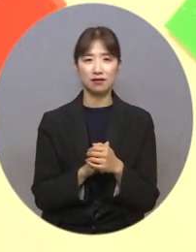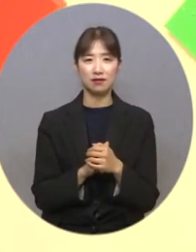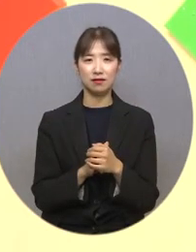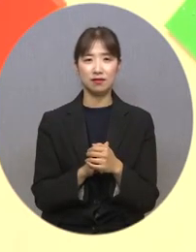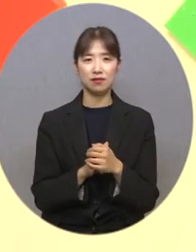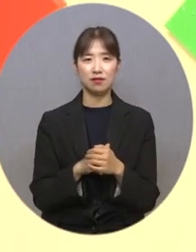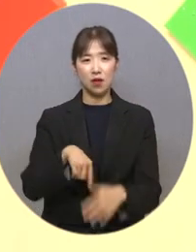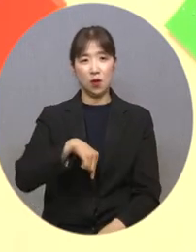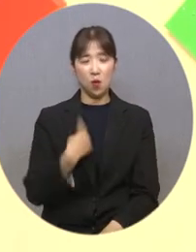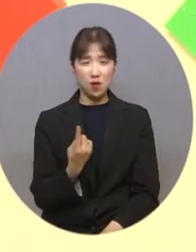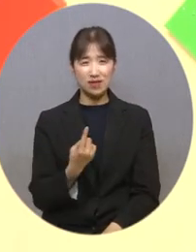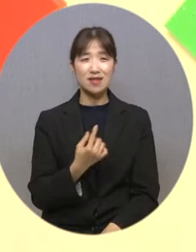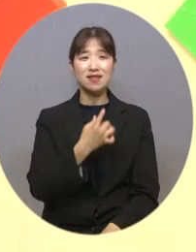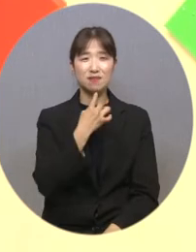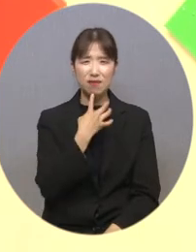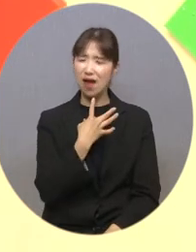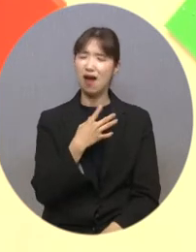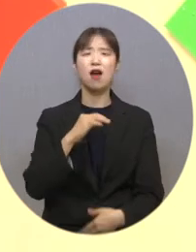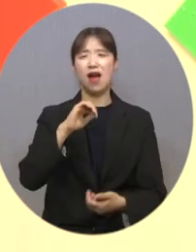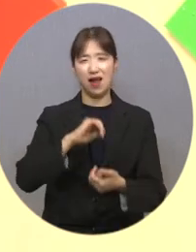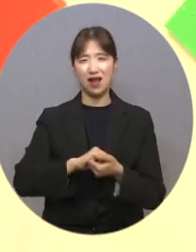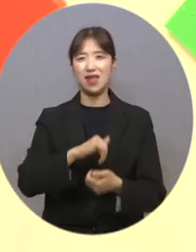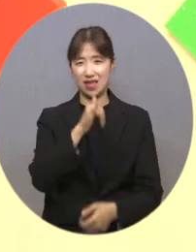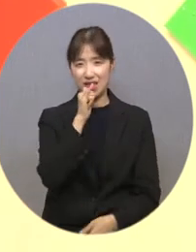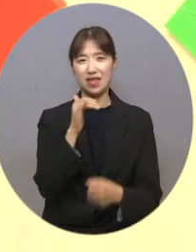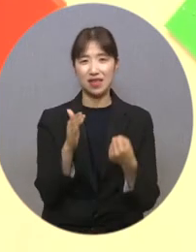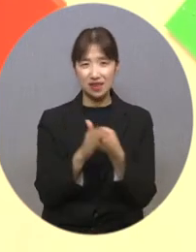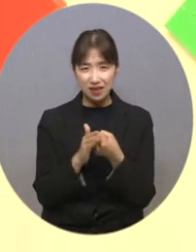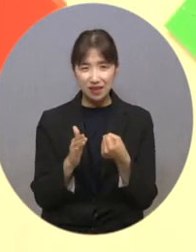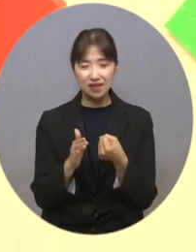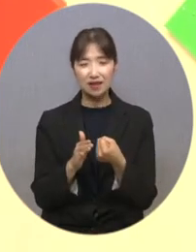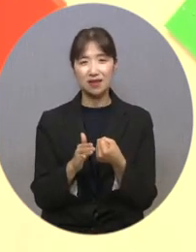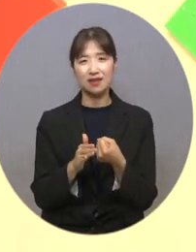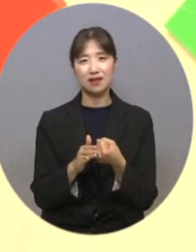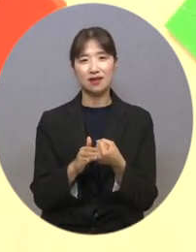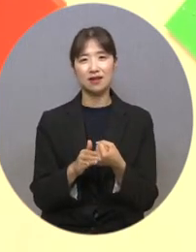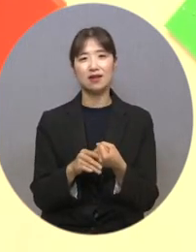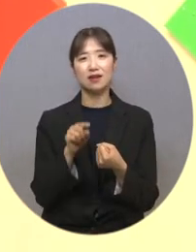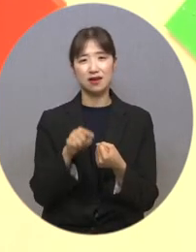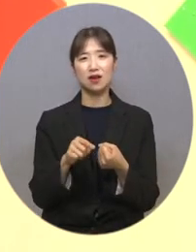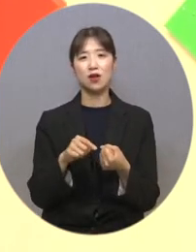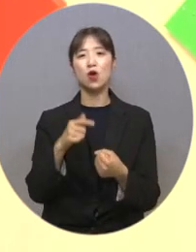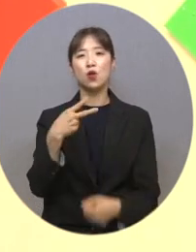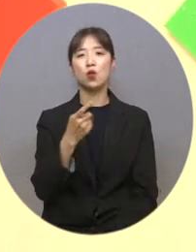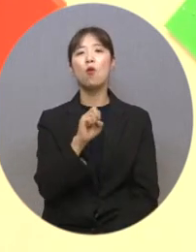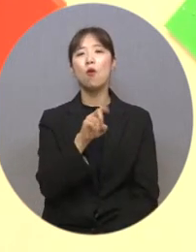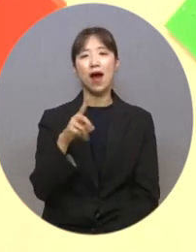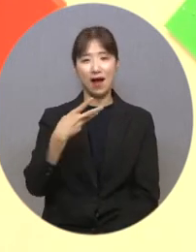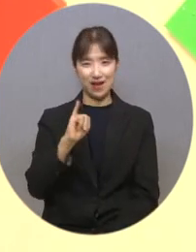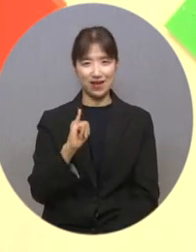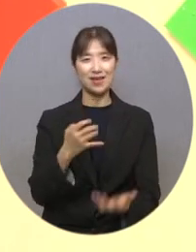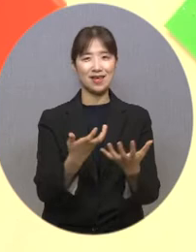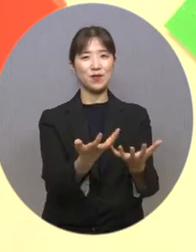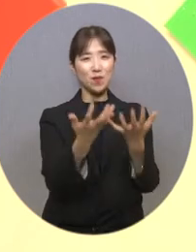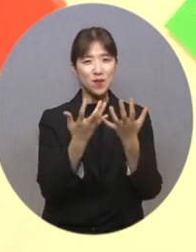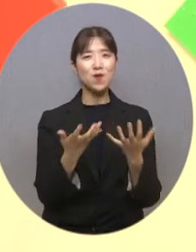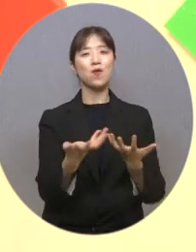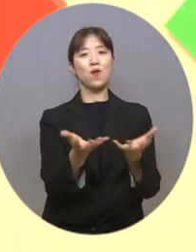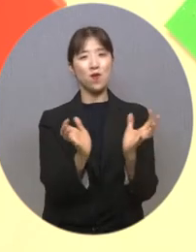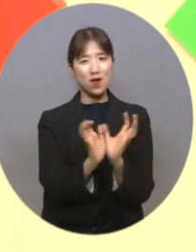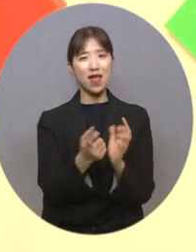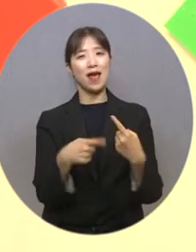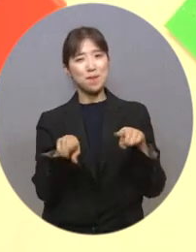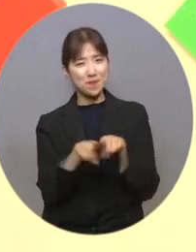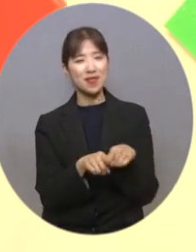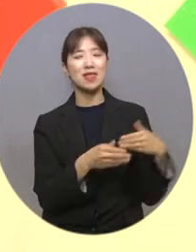또 혼자 이렇게 한 부분들이 한계가 있더라고요. 그래서 그런 부분들을 동아리 형식으로 프로그램을 진행하고